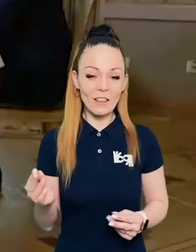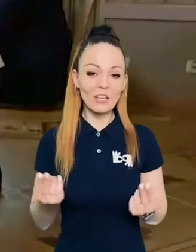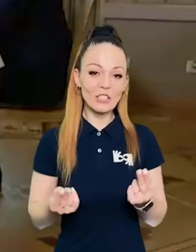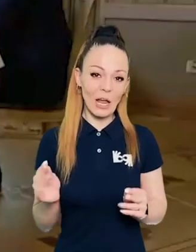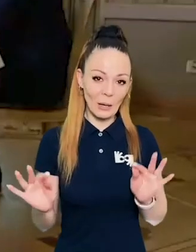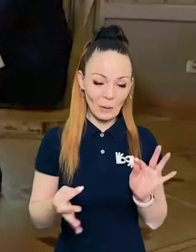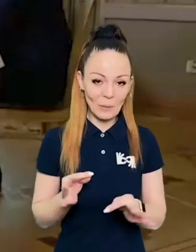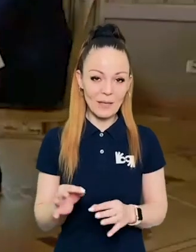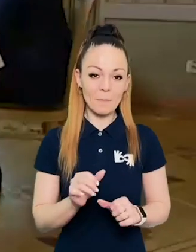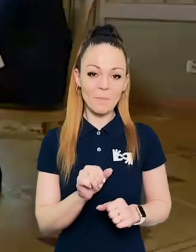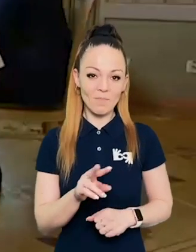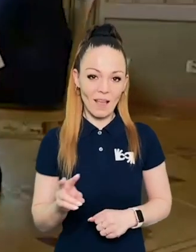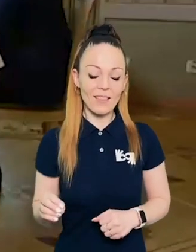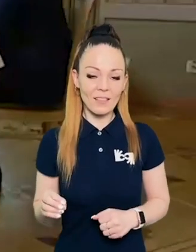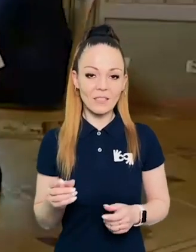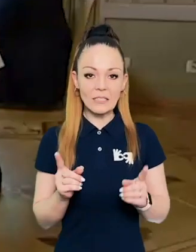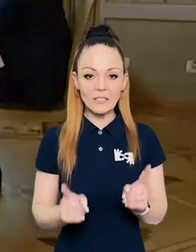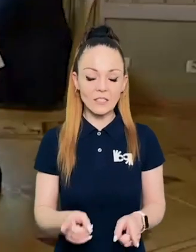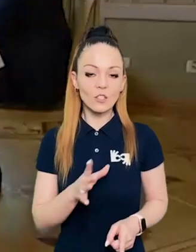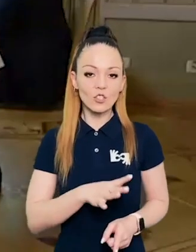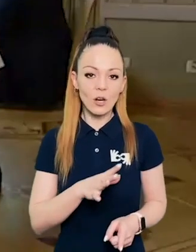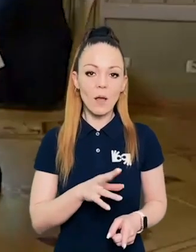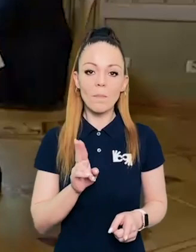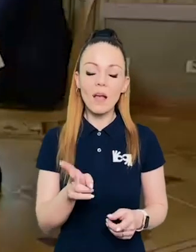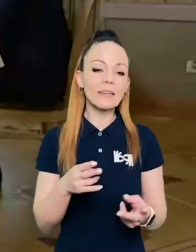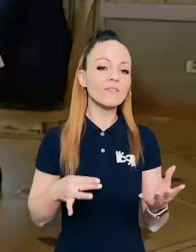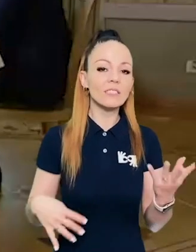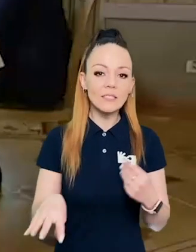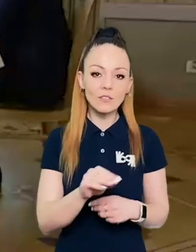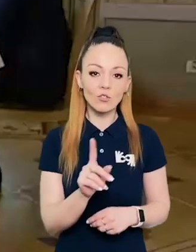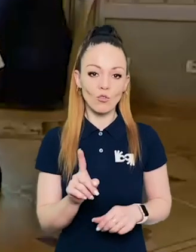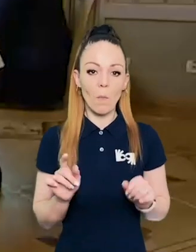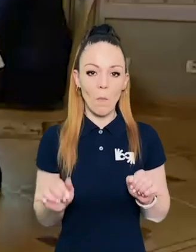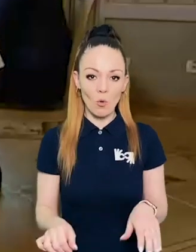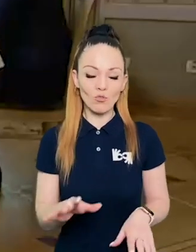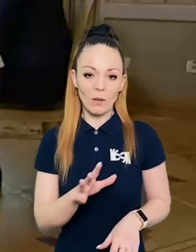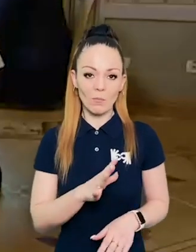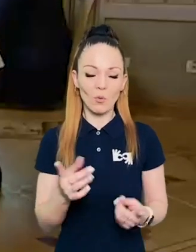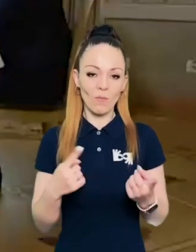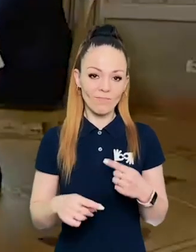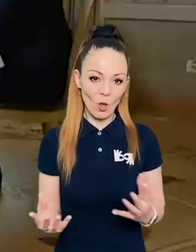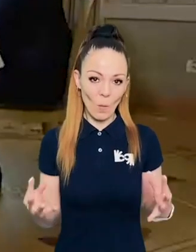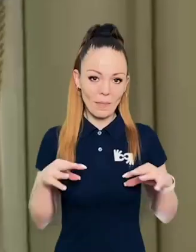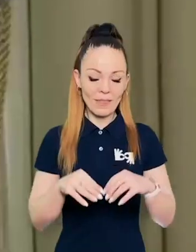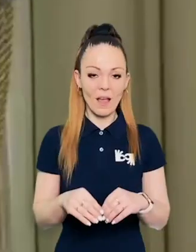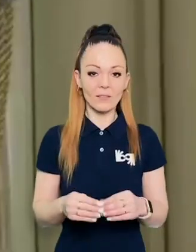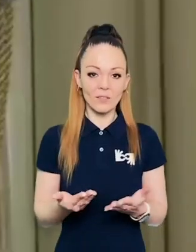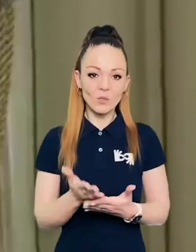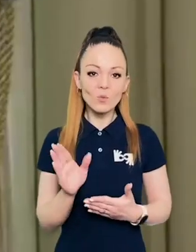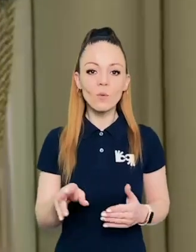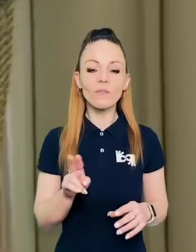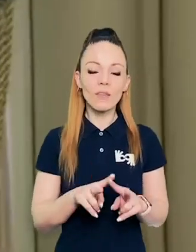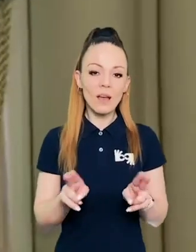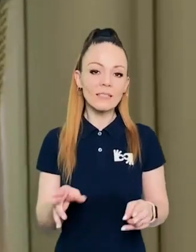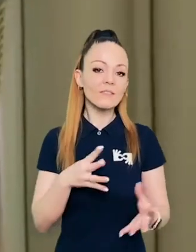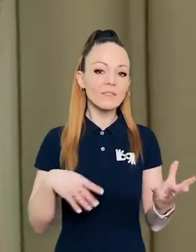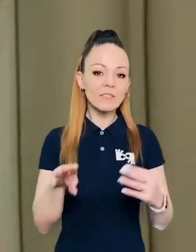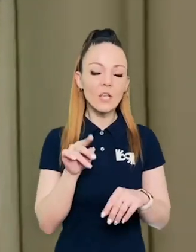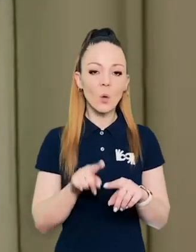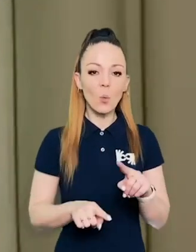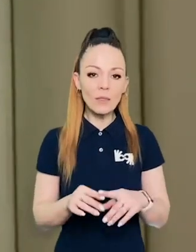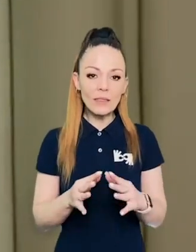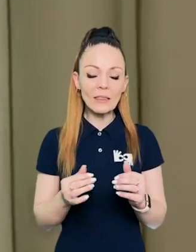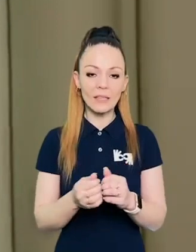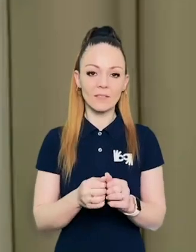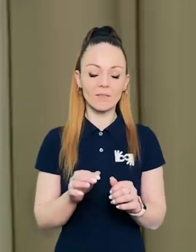все нормально, жартуємо, але дійсно чекаємо, як і всі, що можна буде об'єднатися знову, як і всі родини